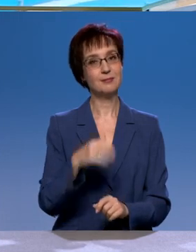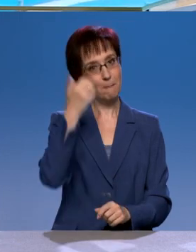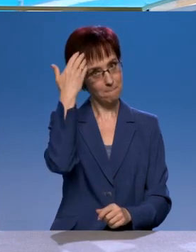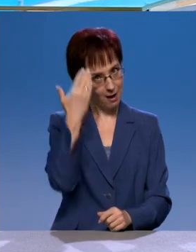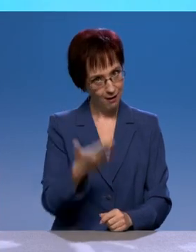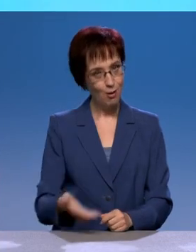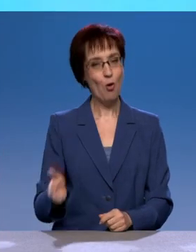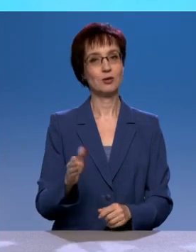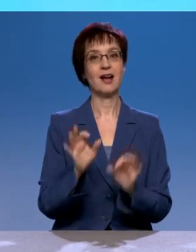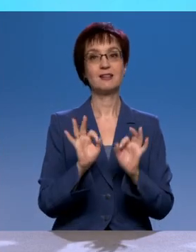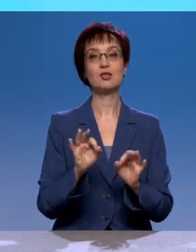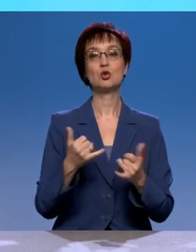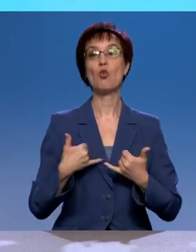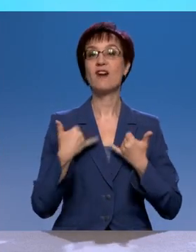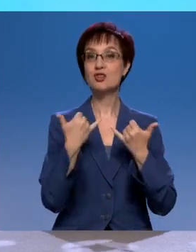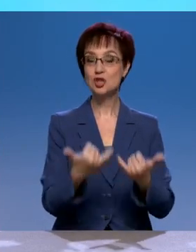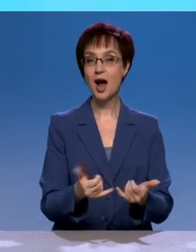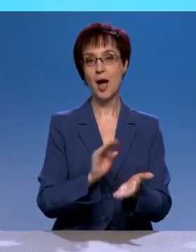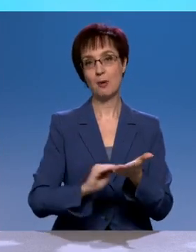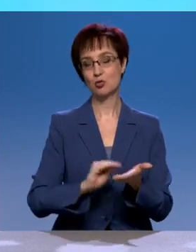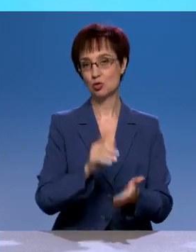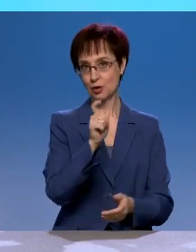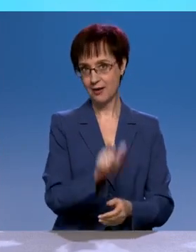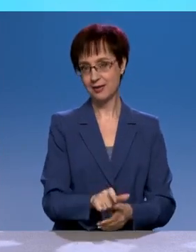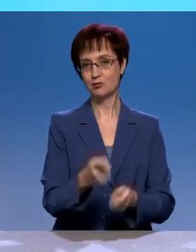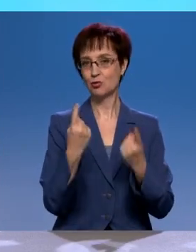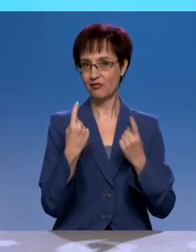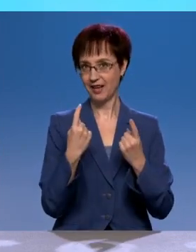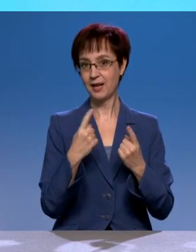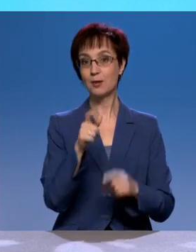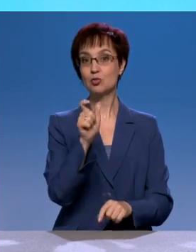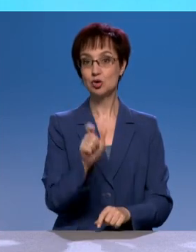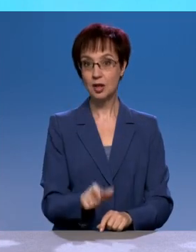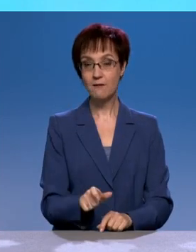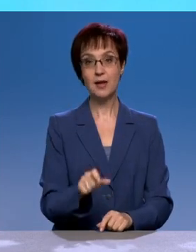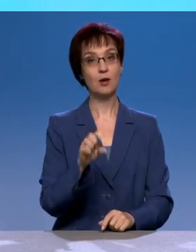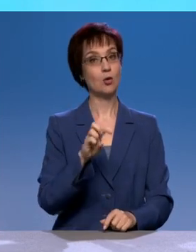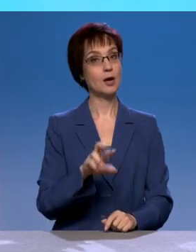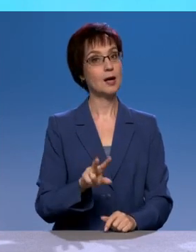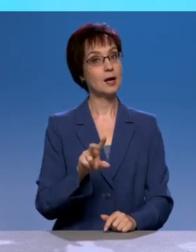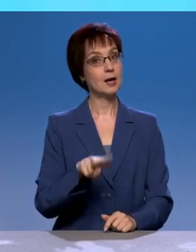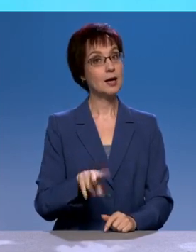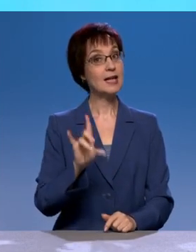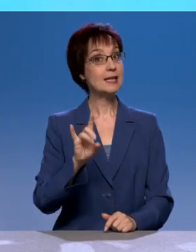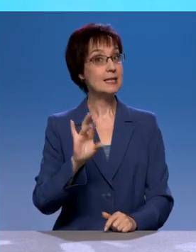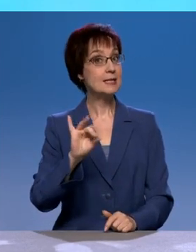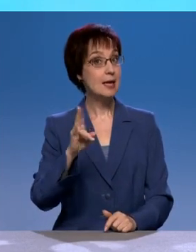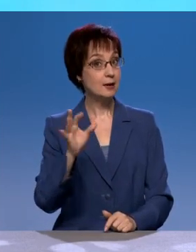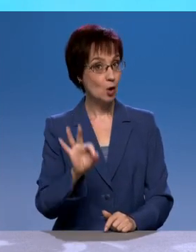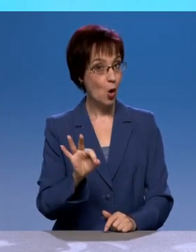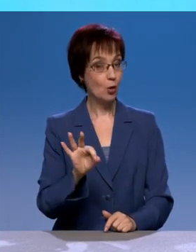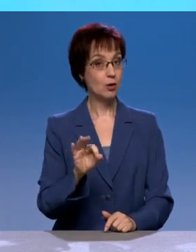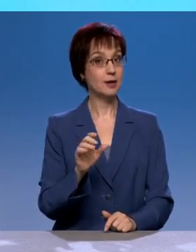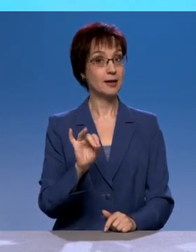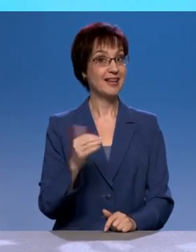уважаемому журналисту и великому человеку, который Лысенко и другая вся его